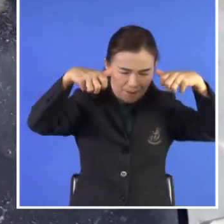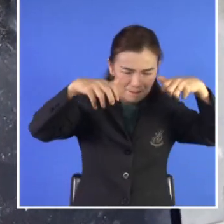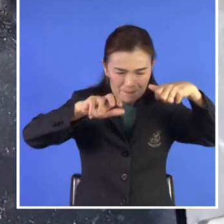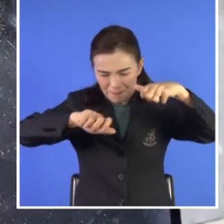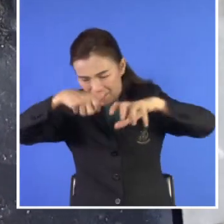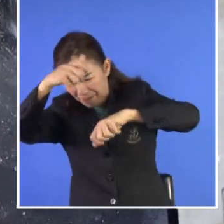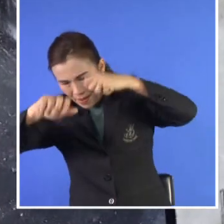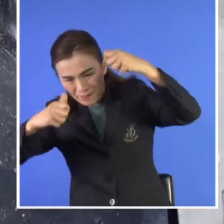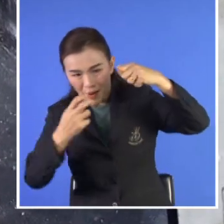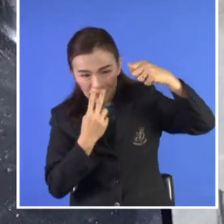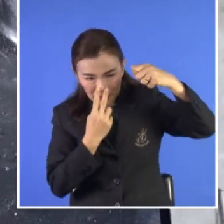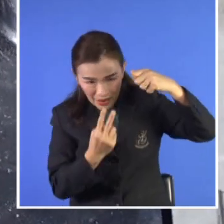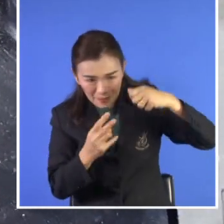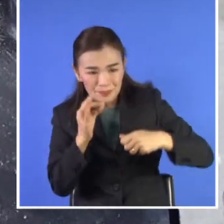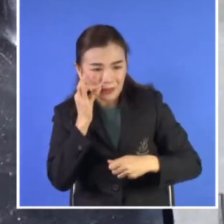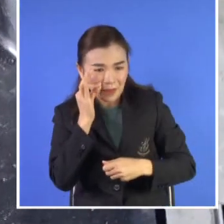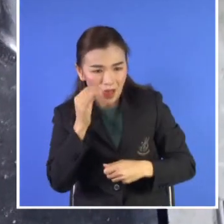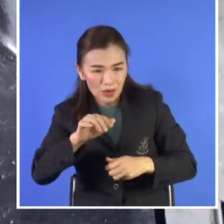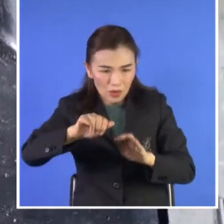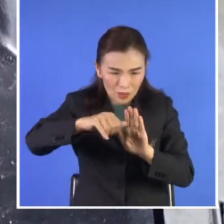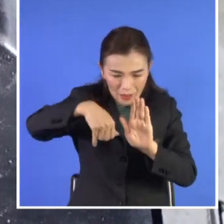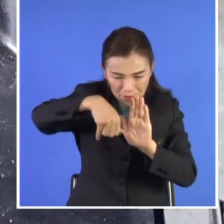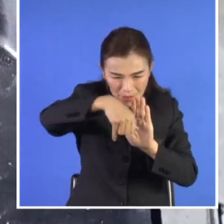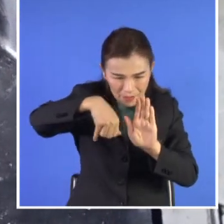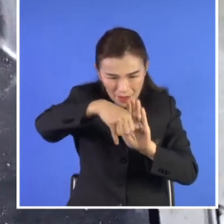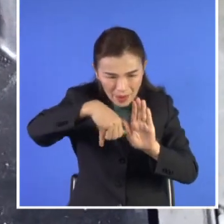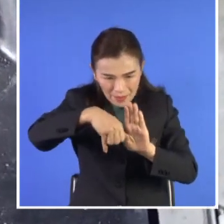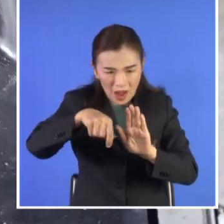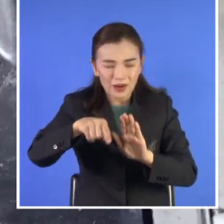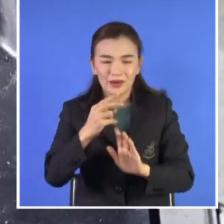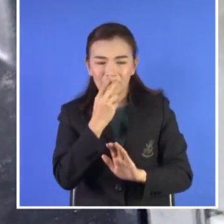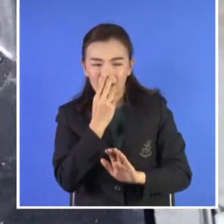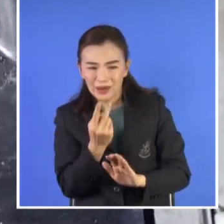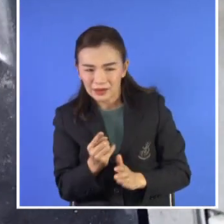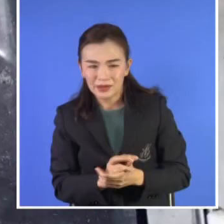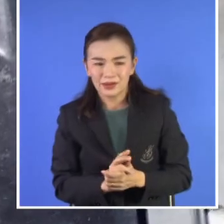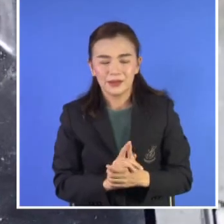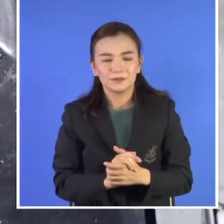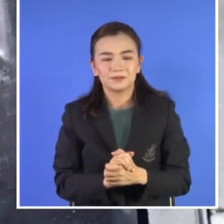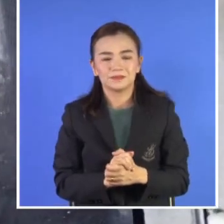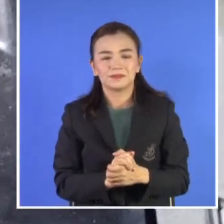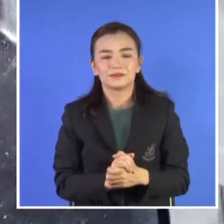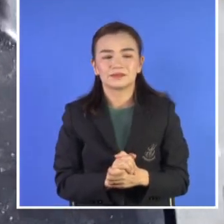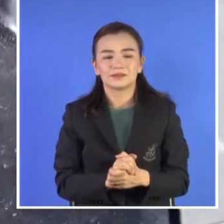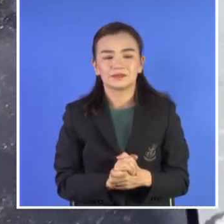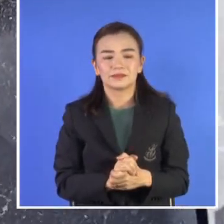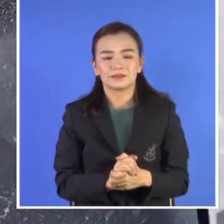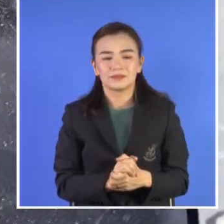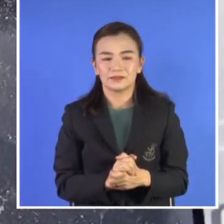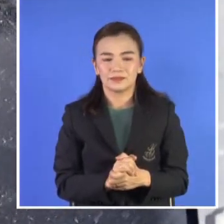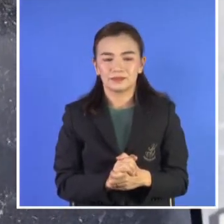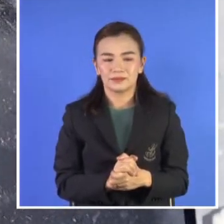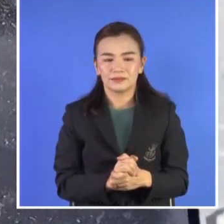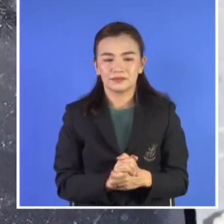ยมันอยู่ตรงนั้นแล้วเห็นไห ม ขยับไปขยับมาเขาก็หวังว่า โถ จะร้อง เรียกเรียกเรียกแมวเรียกแม